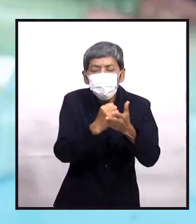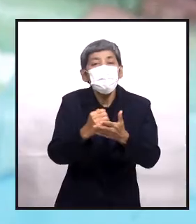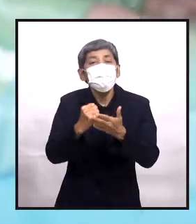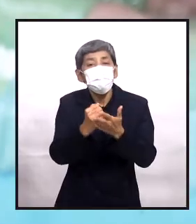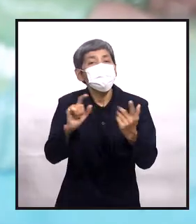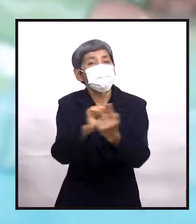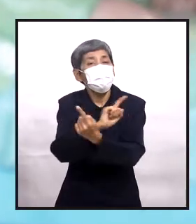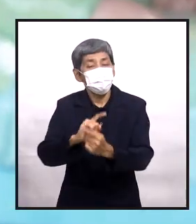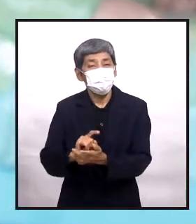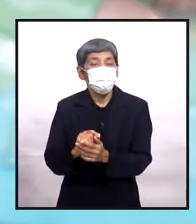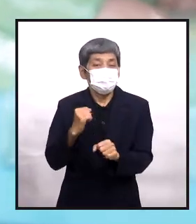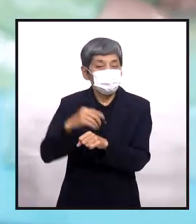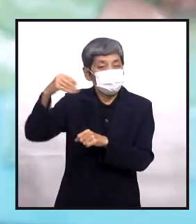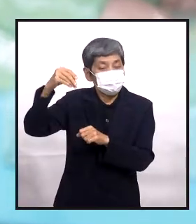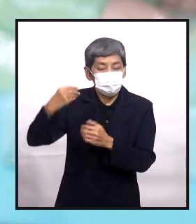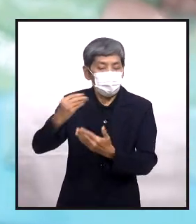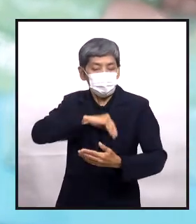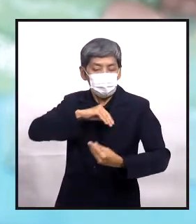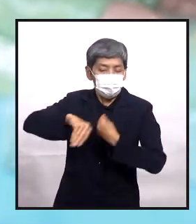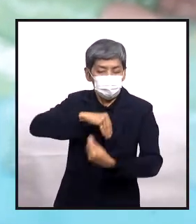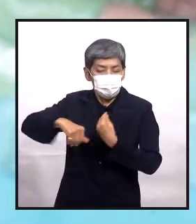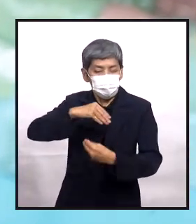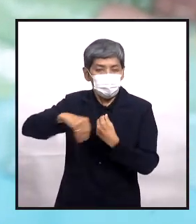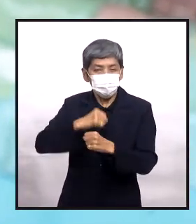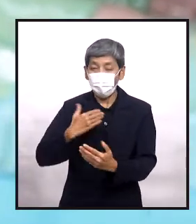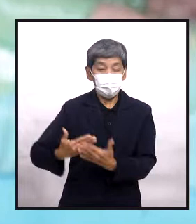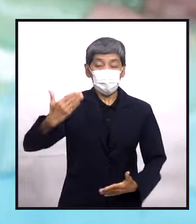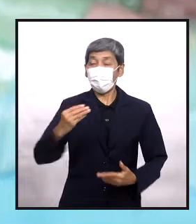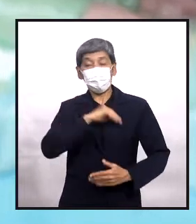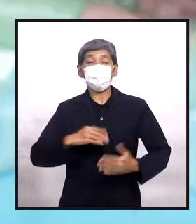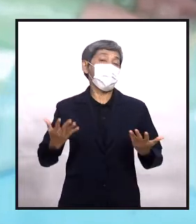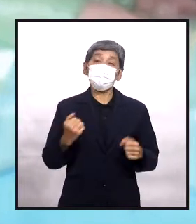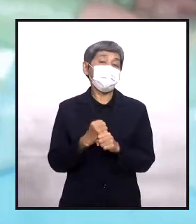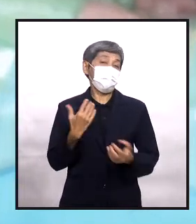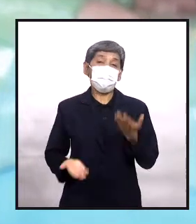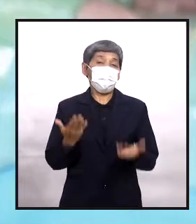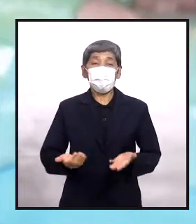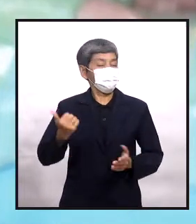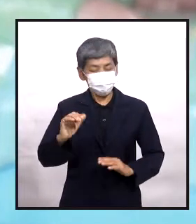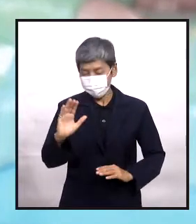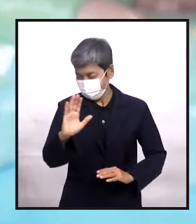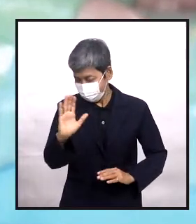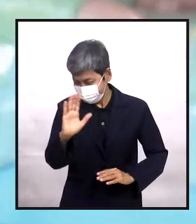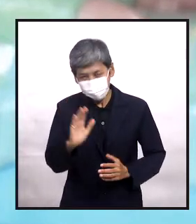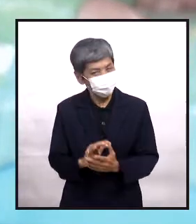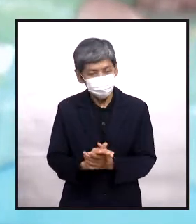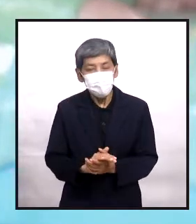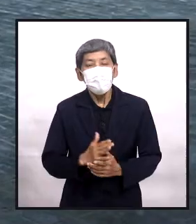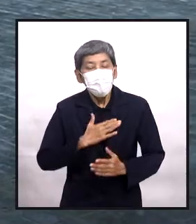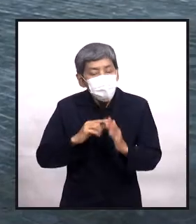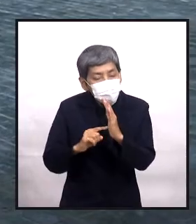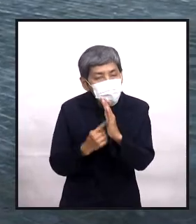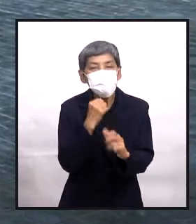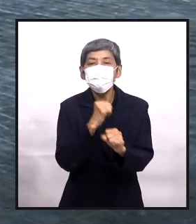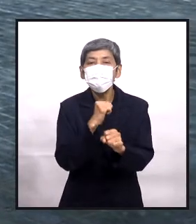มเราจะสวนทุนนิยมนะทุนนิยมบอกต้องทำที่กำไรเยอะแล้วเดี๋ยวคุณรวยแล้วมีกำไรแล้วคุณจะทำอะไรก็ได้ไม่ใช่เราสวนไม่ได้บอกต้